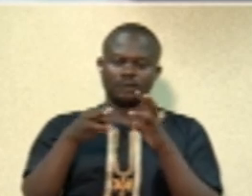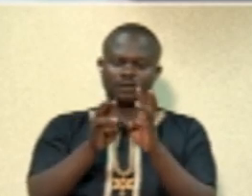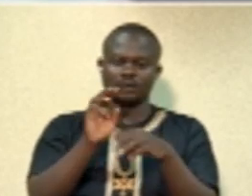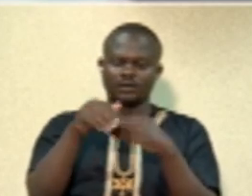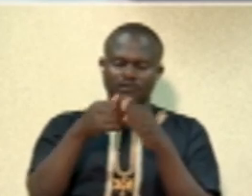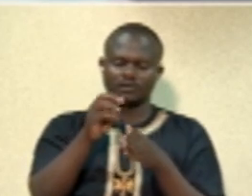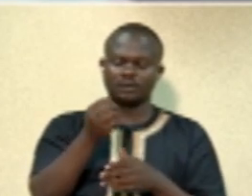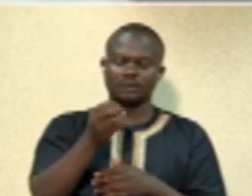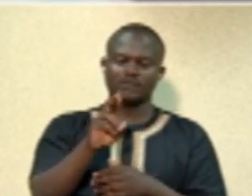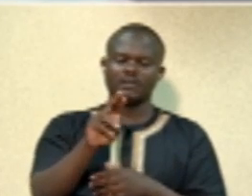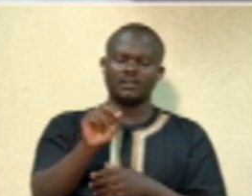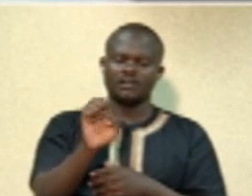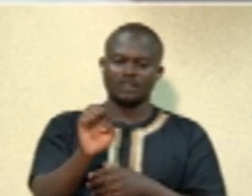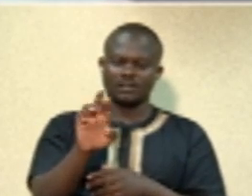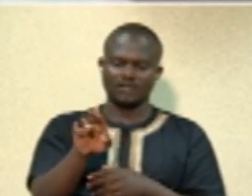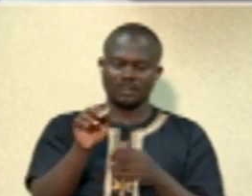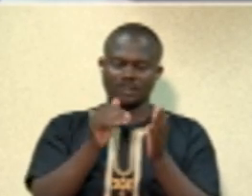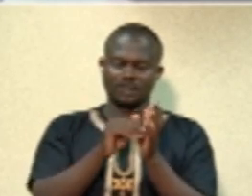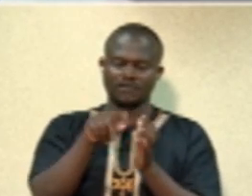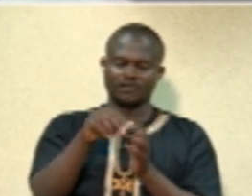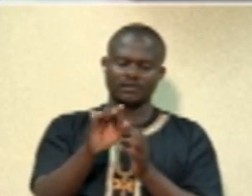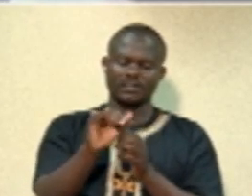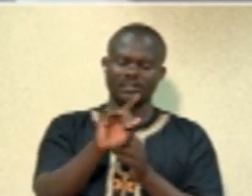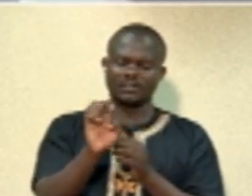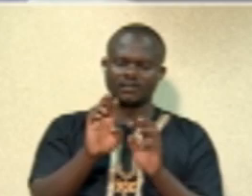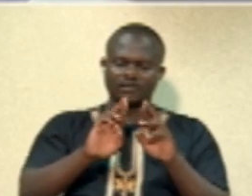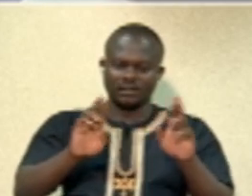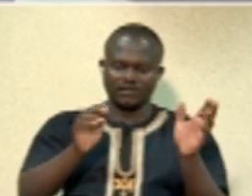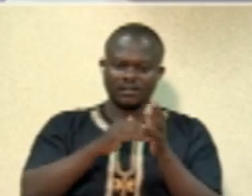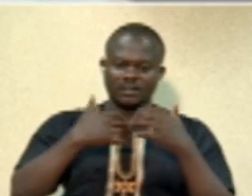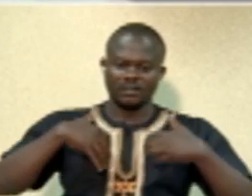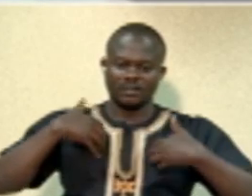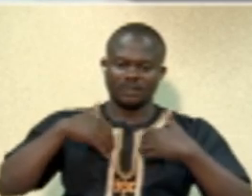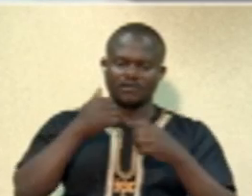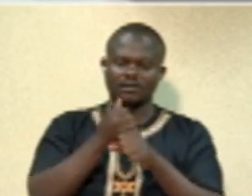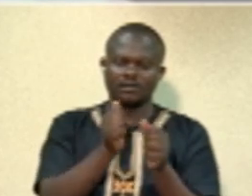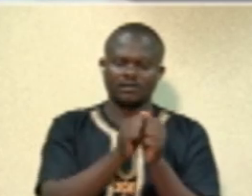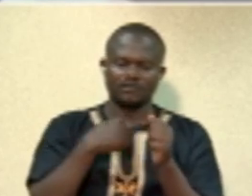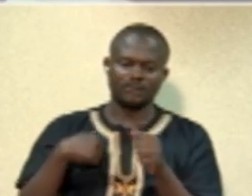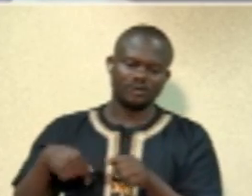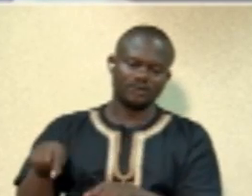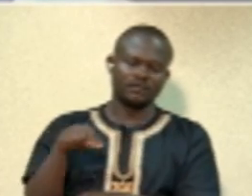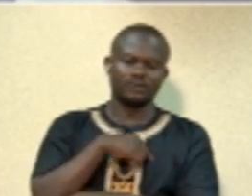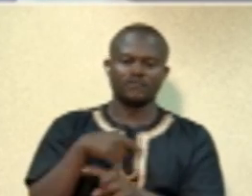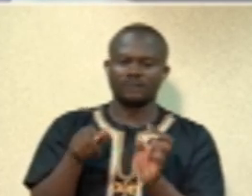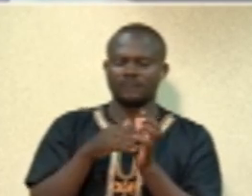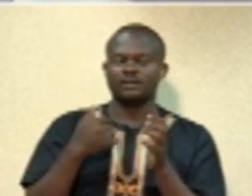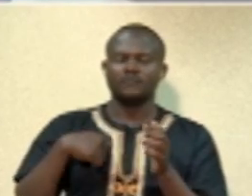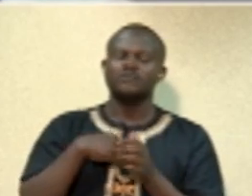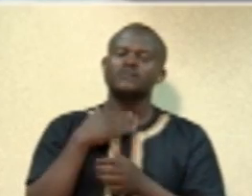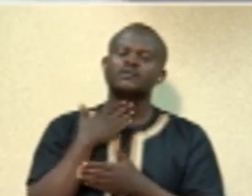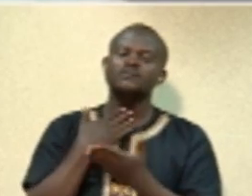nk'ubwa Moderna cyangwa Pfizer cyiteguye kandi gifite ubwo bushake bwo gukorana natwe. Ariko icyo